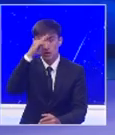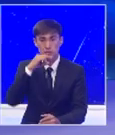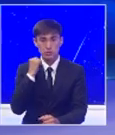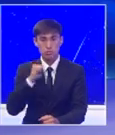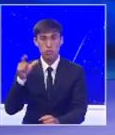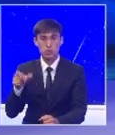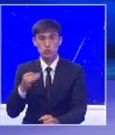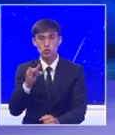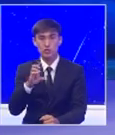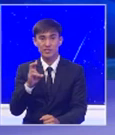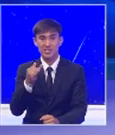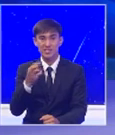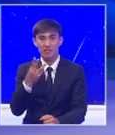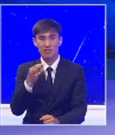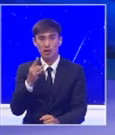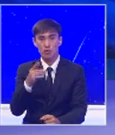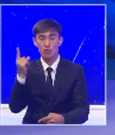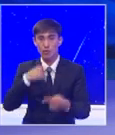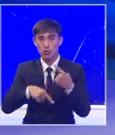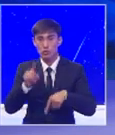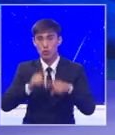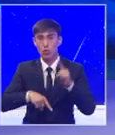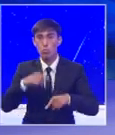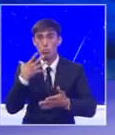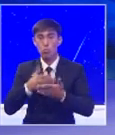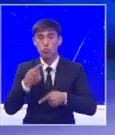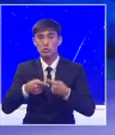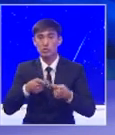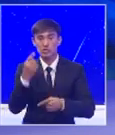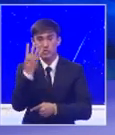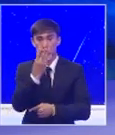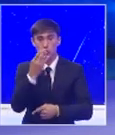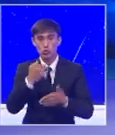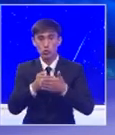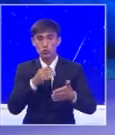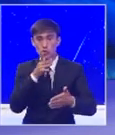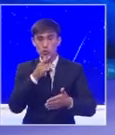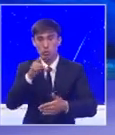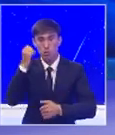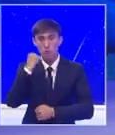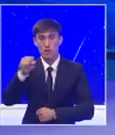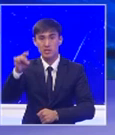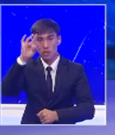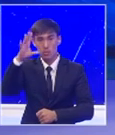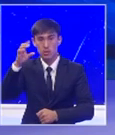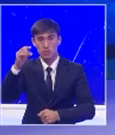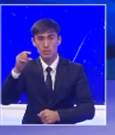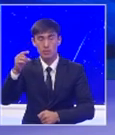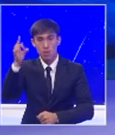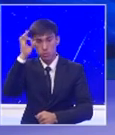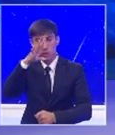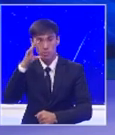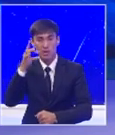Казахстанский боец UFC Шахмат Рахмонов вернулся на родину после своей четвертой досрочной победы в знаменитом промоушене над американцем